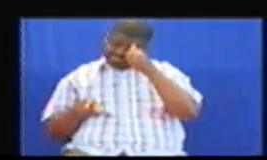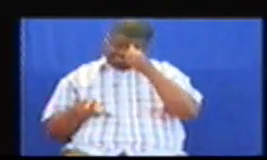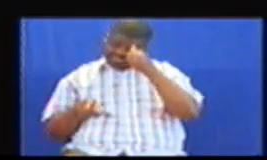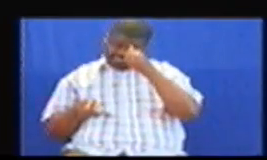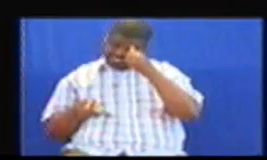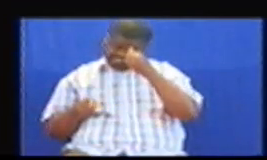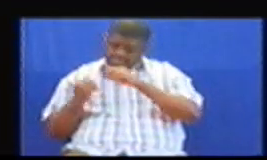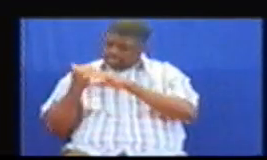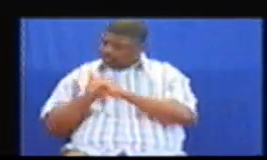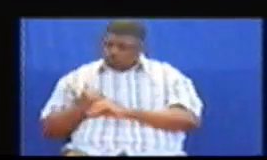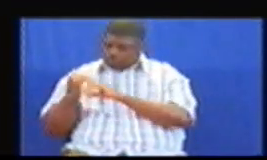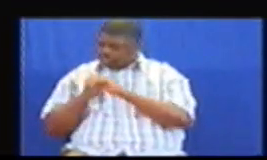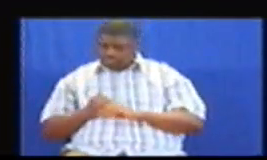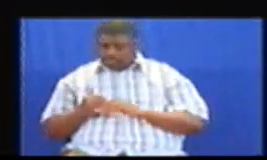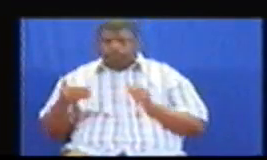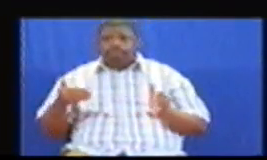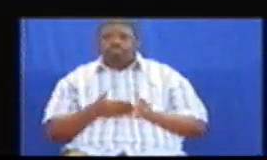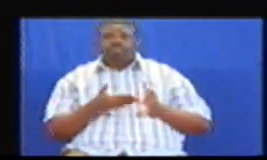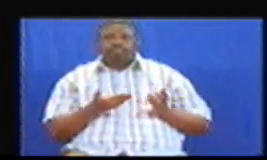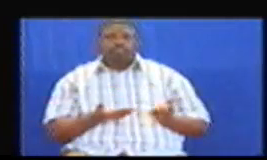tafsiri ya demokrasi, mpaka sasa